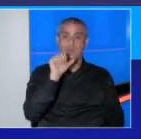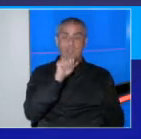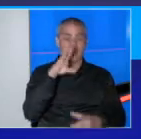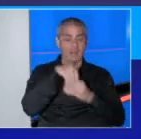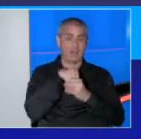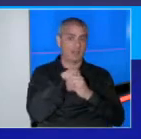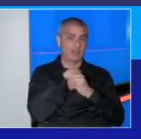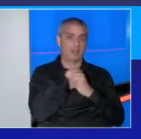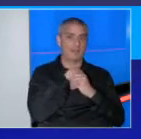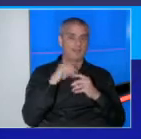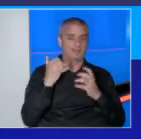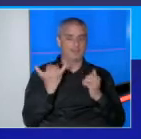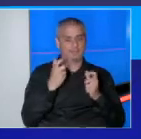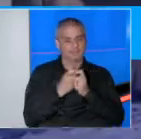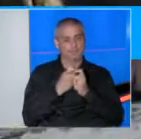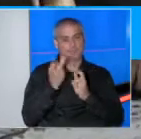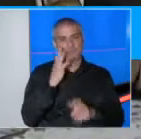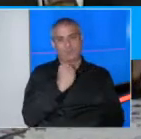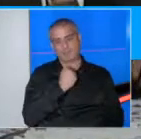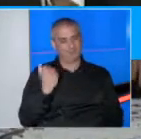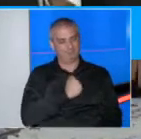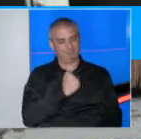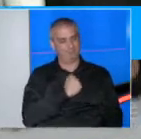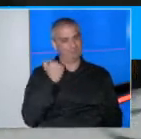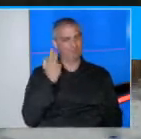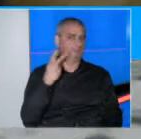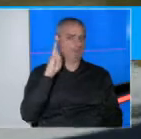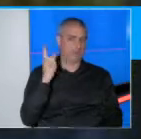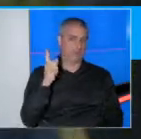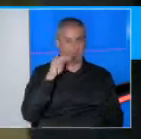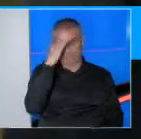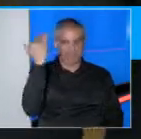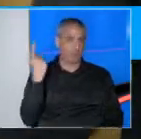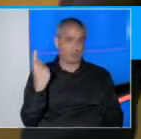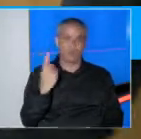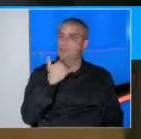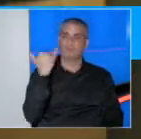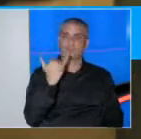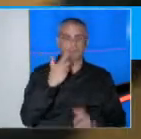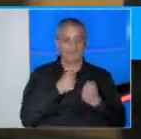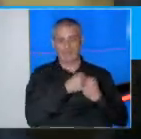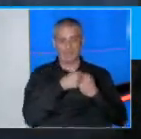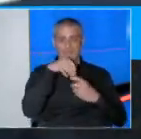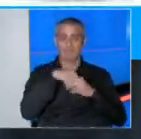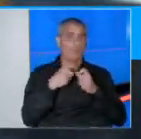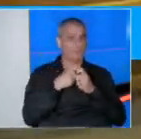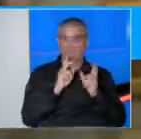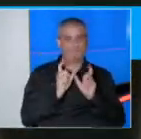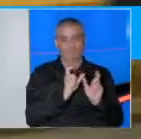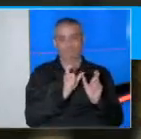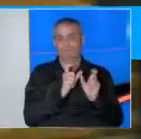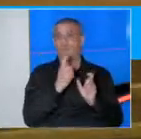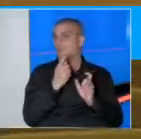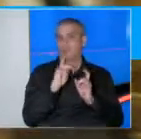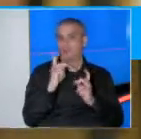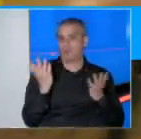מהמפלגה שלו, ולכן היה לו תמיד פלג מאוד יותר חרדל, יותר, נקרא לזה קיצוני, שבעצם כל הזמן אתגר אותו מתוך המפלגה שלו ולא אפשר לו, אז